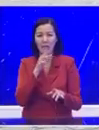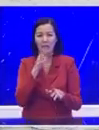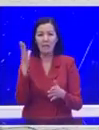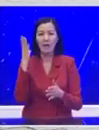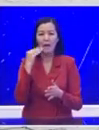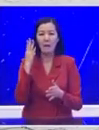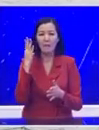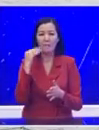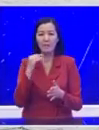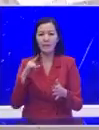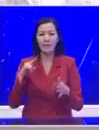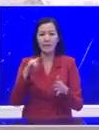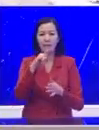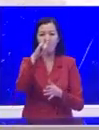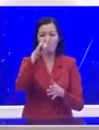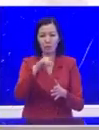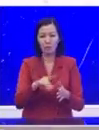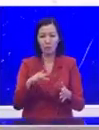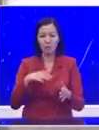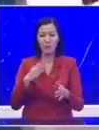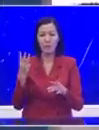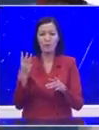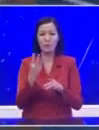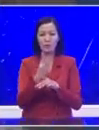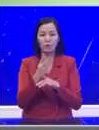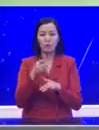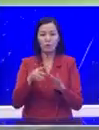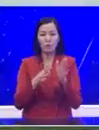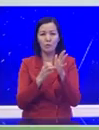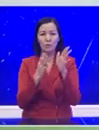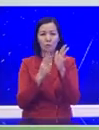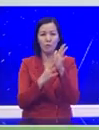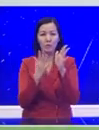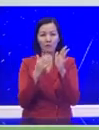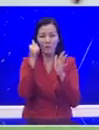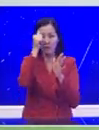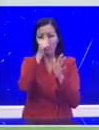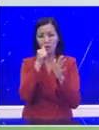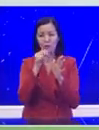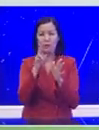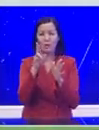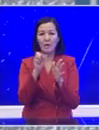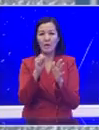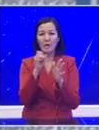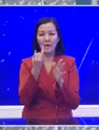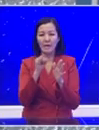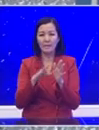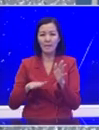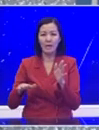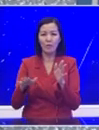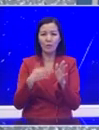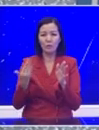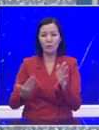Ечоу Алматы OZ-570 рейсімен ұшып келген. Ал үшінші 1995 жылғы туған